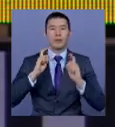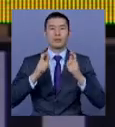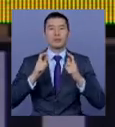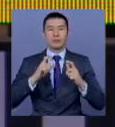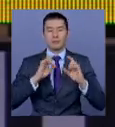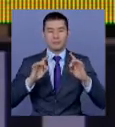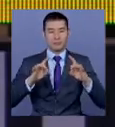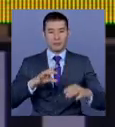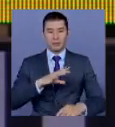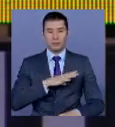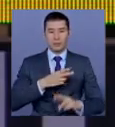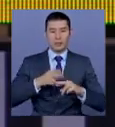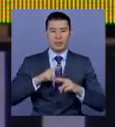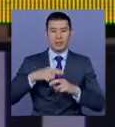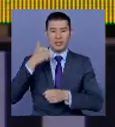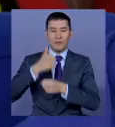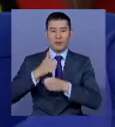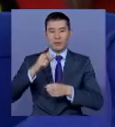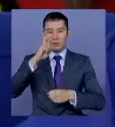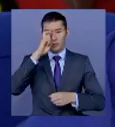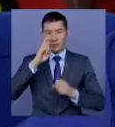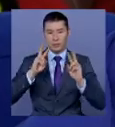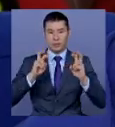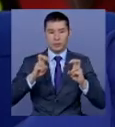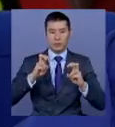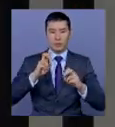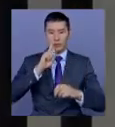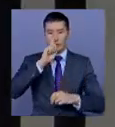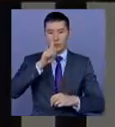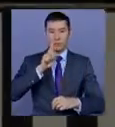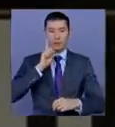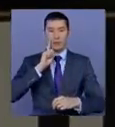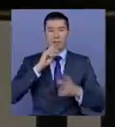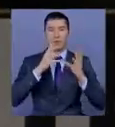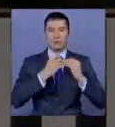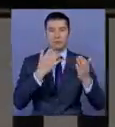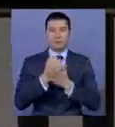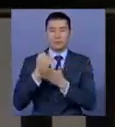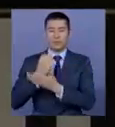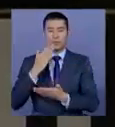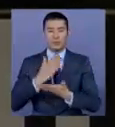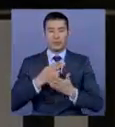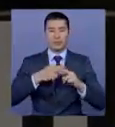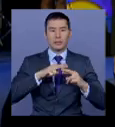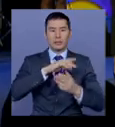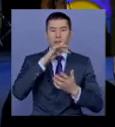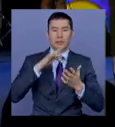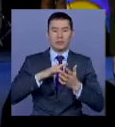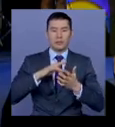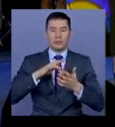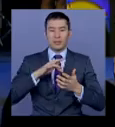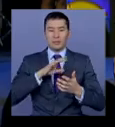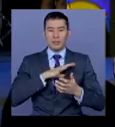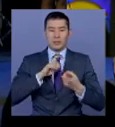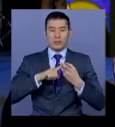Елбасының бастамасымен жарияланған жыл алматылық жастар үшін табысты болды. Қала әкімінің орынбасары Ержан Бабақұмаров елдің ең белсенді